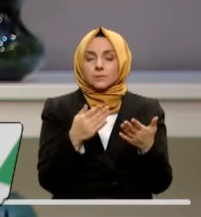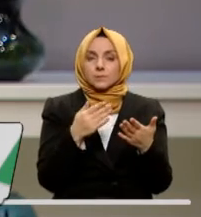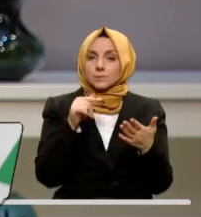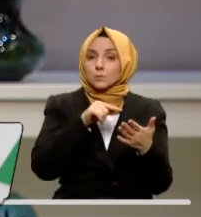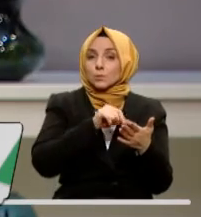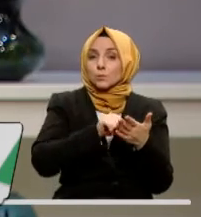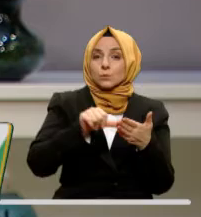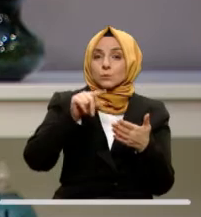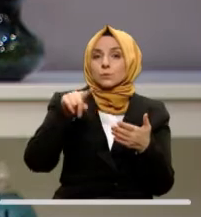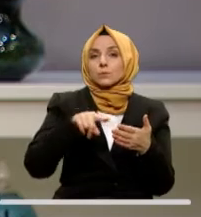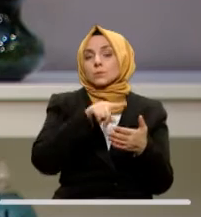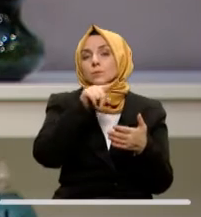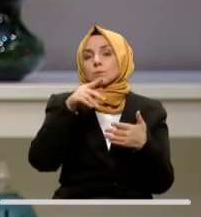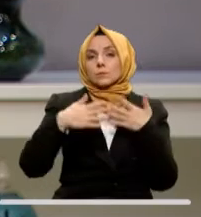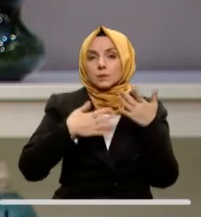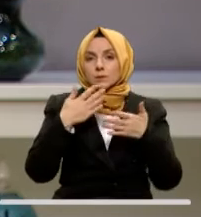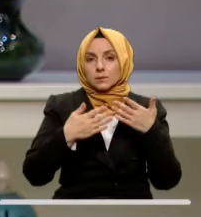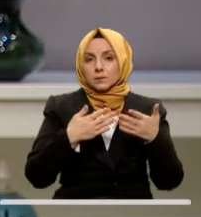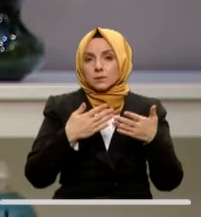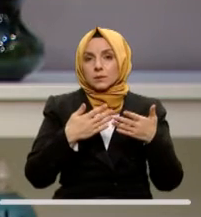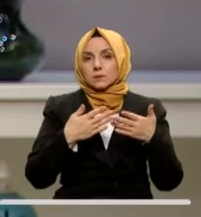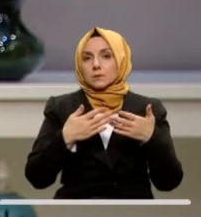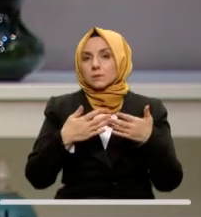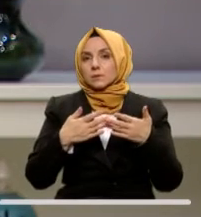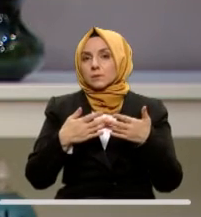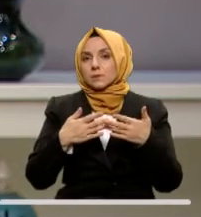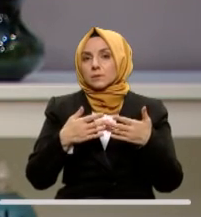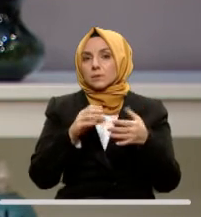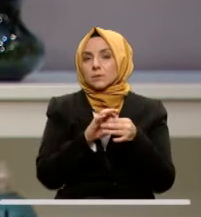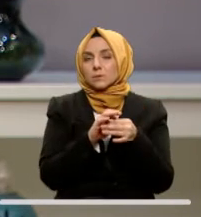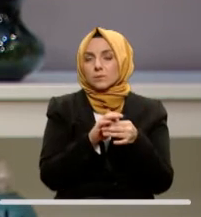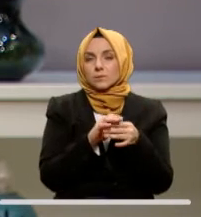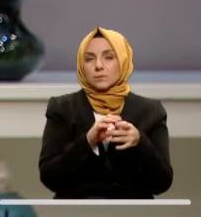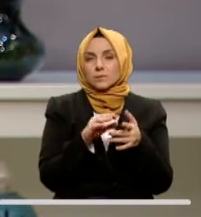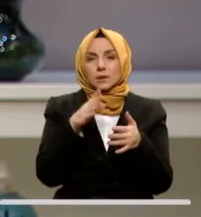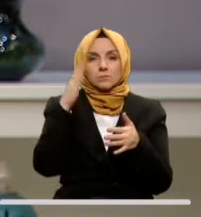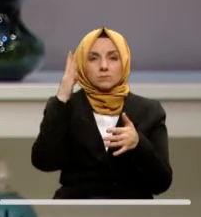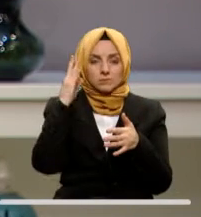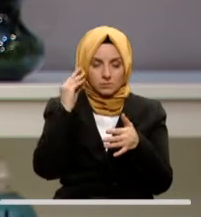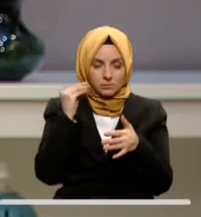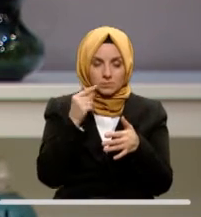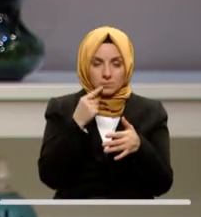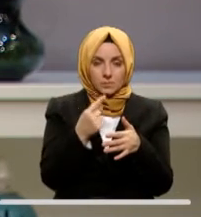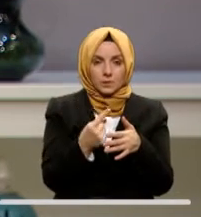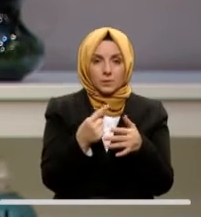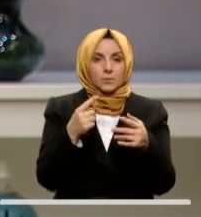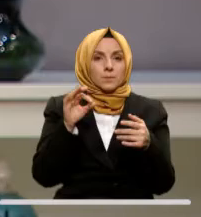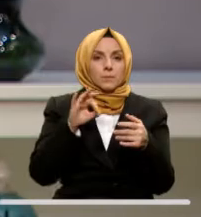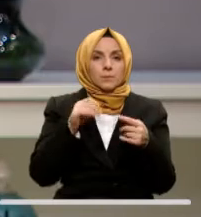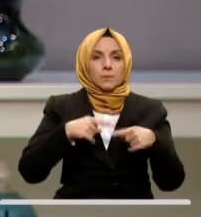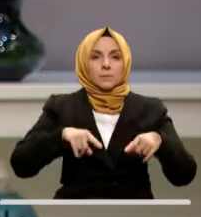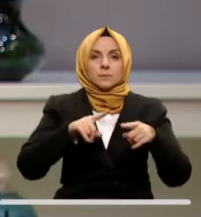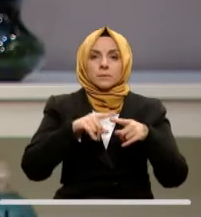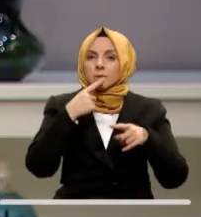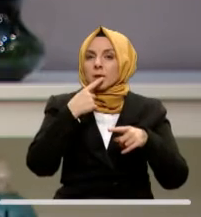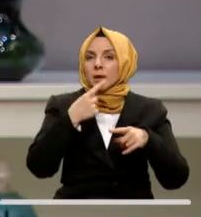anlattığınız süreçten benim çıkardığım sonuç bir manada şu da olduğu tabi ek olarak Hani bir sürü anlattığınız şey ek olarak Şimdi biz dediğiniz